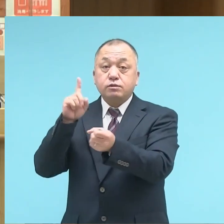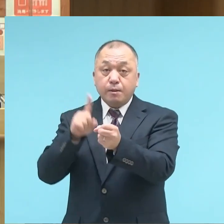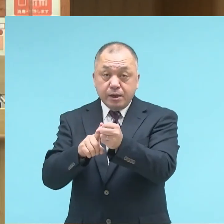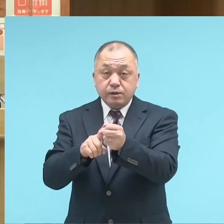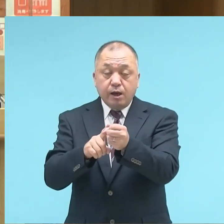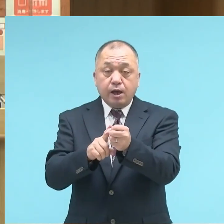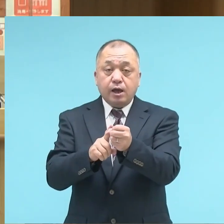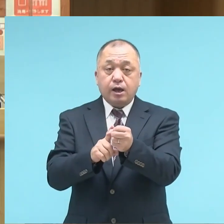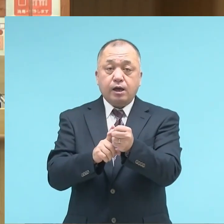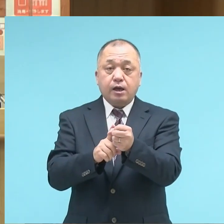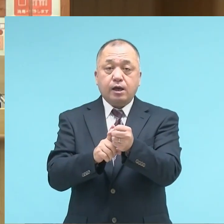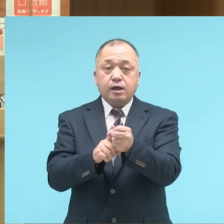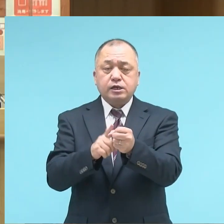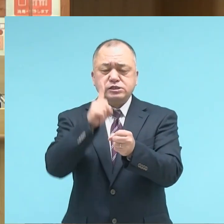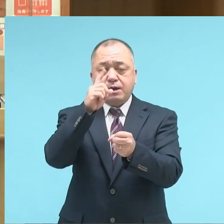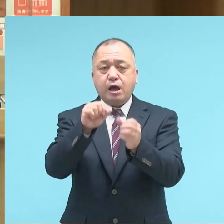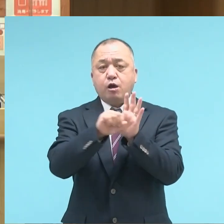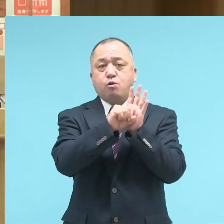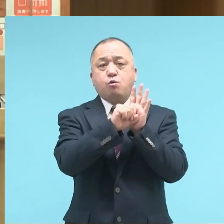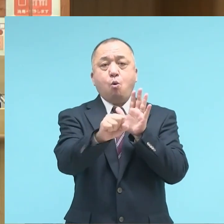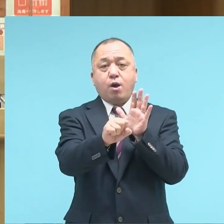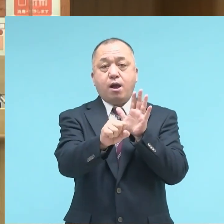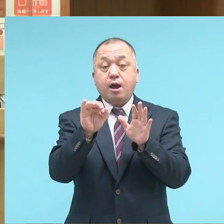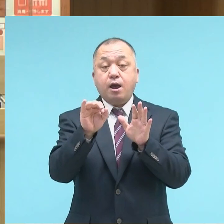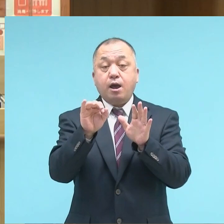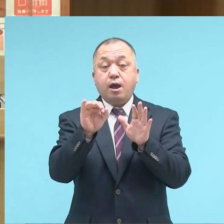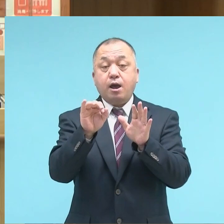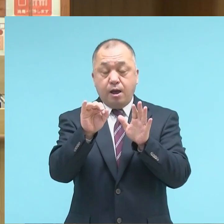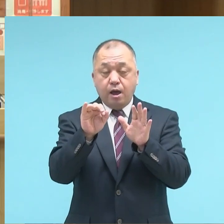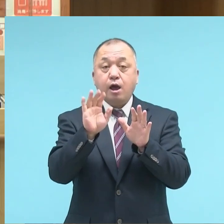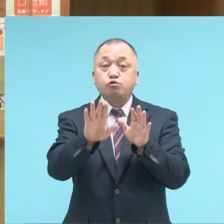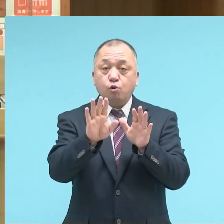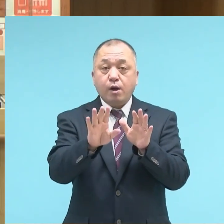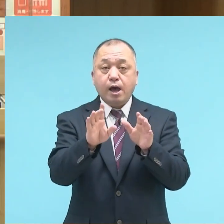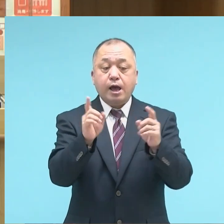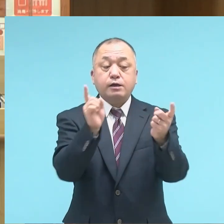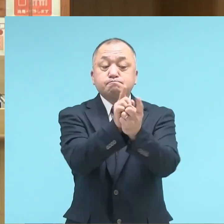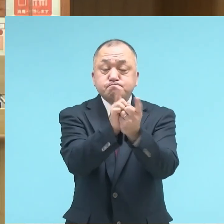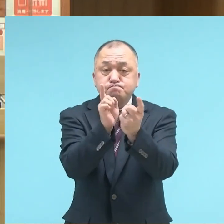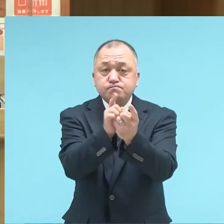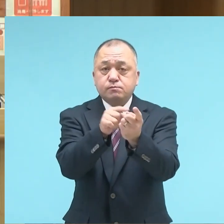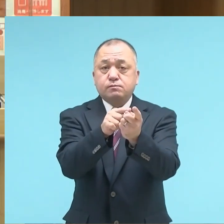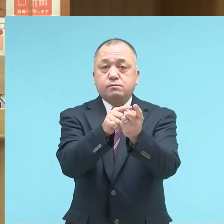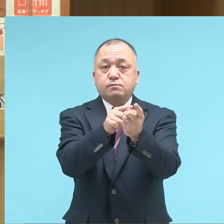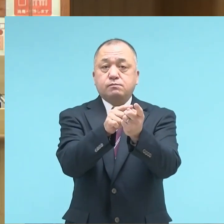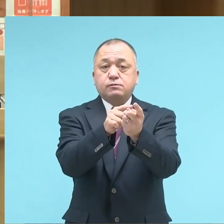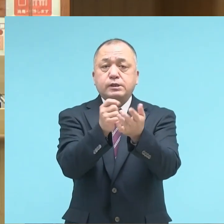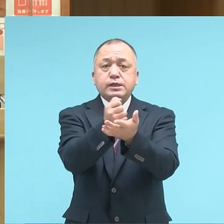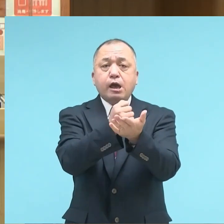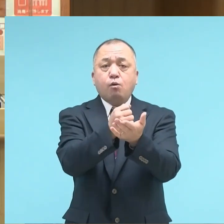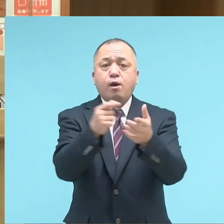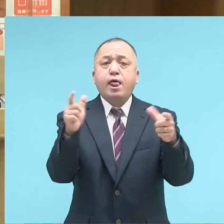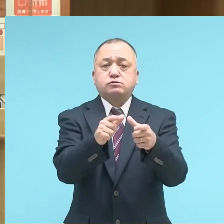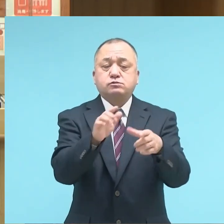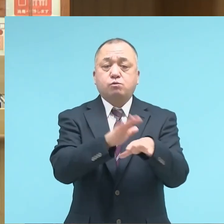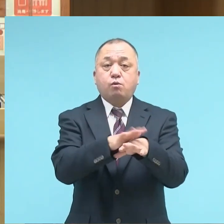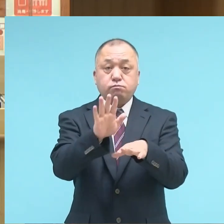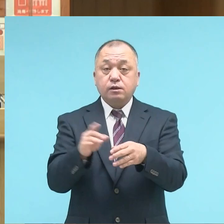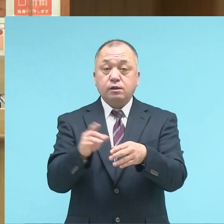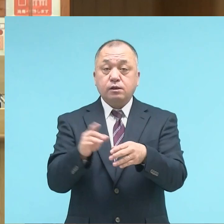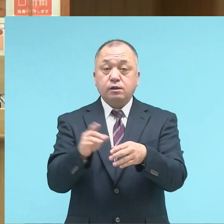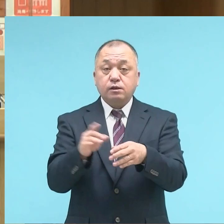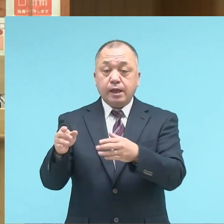も、大きな効果を得るのが接触機会を減らすということでありますので、そういった状況の中で外